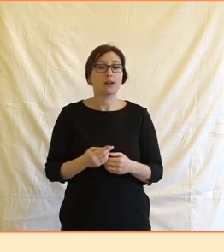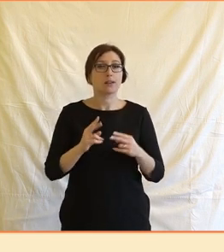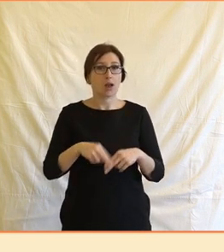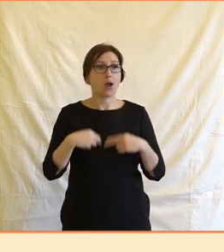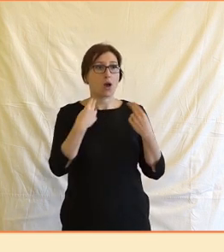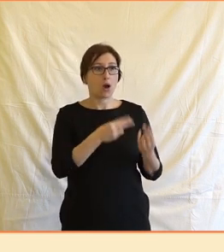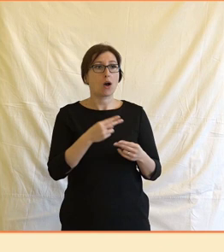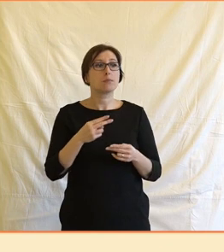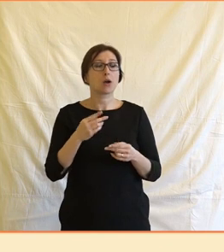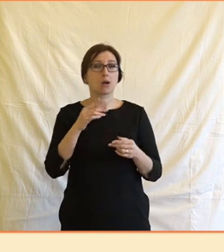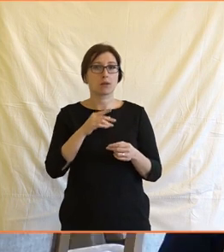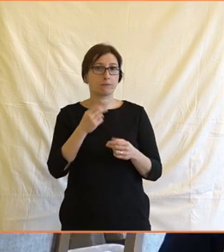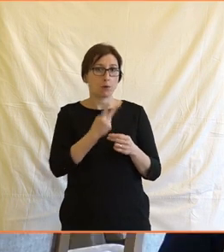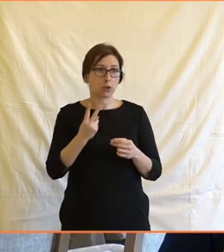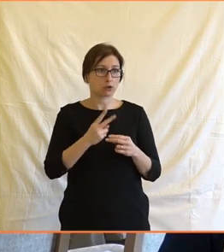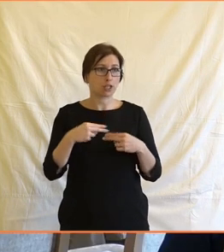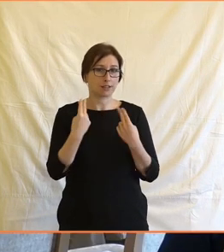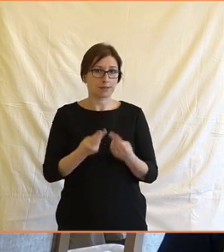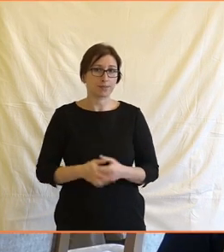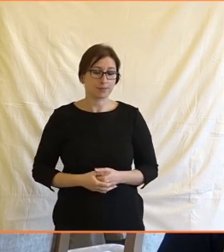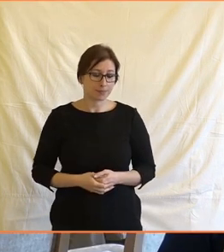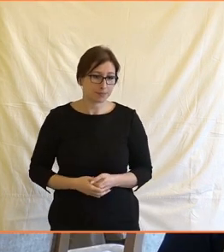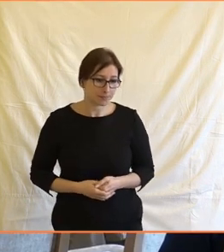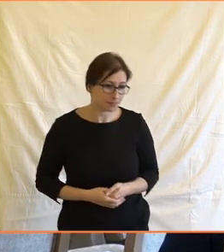předávám slovo panu doktoru Bobořilovi.